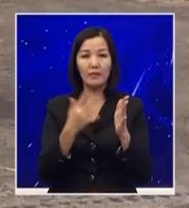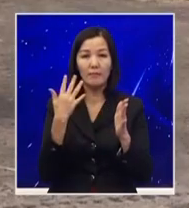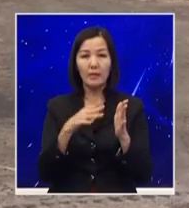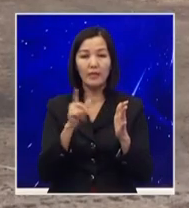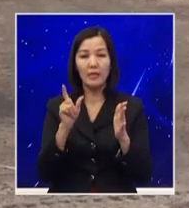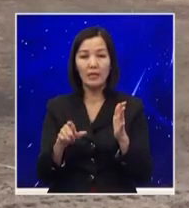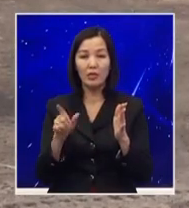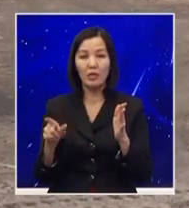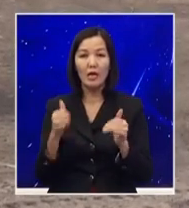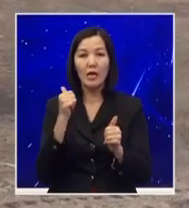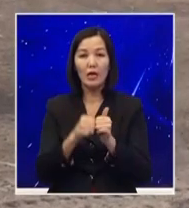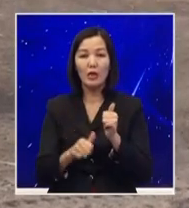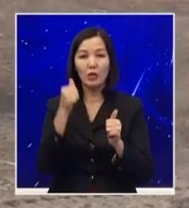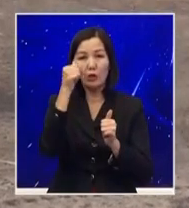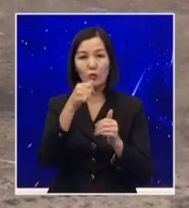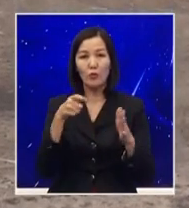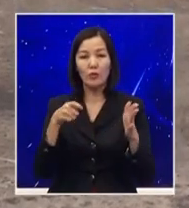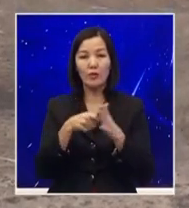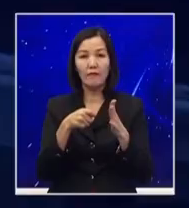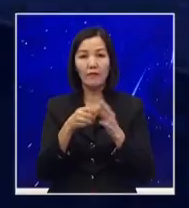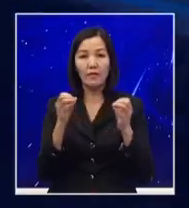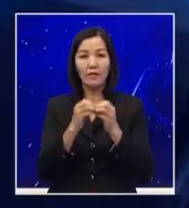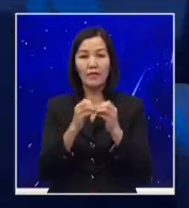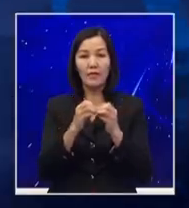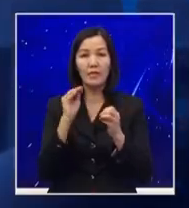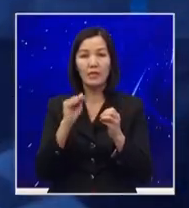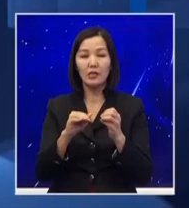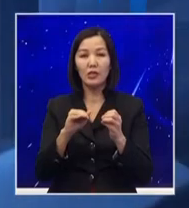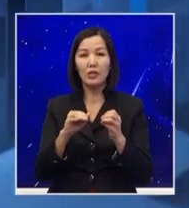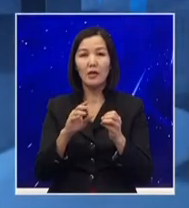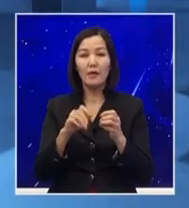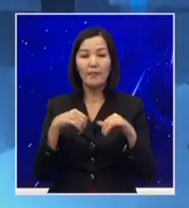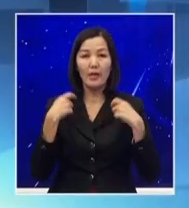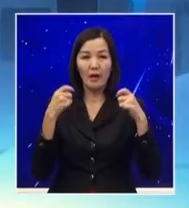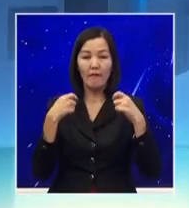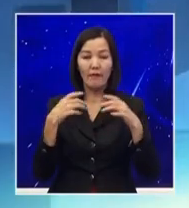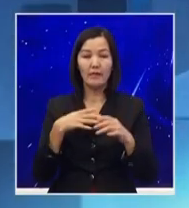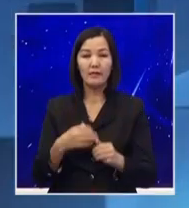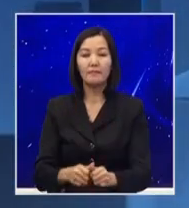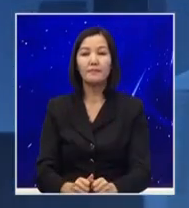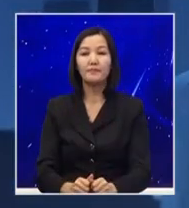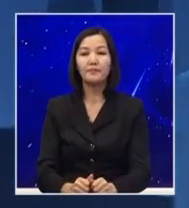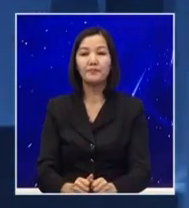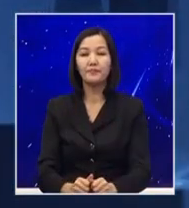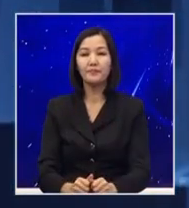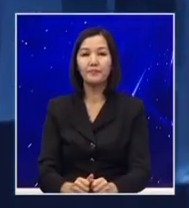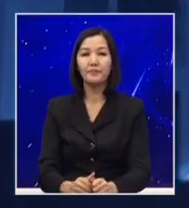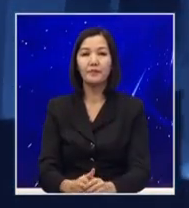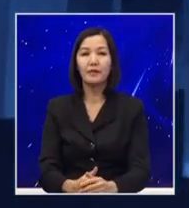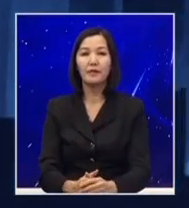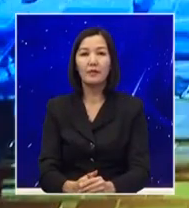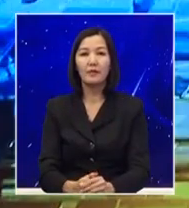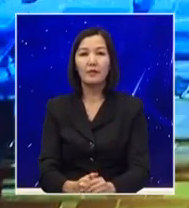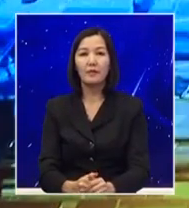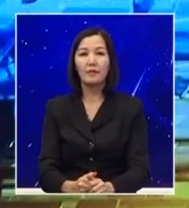а также ежегодно откармливать до 10 тысяч овец. Алексей Цой, Гульжанат Макужанова и Абзал Нусипов, телеканал ЖТСУ.